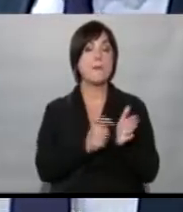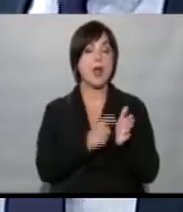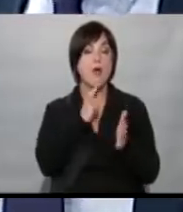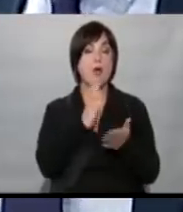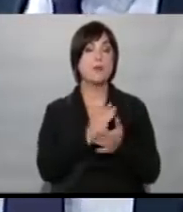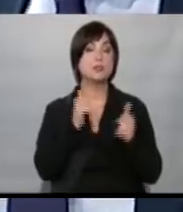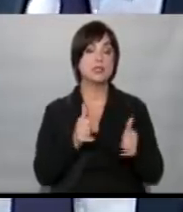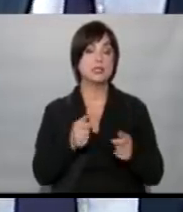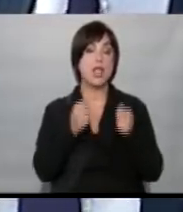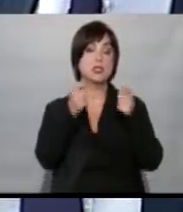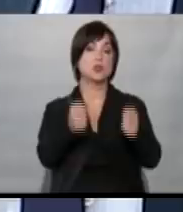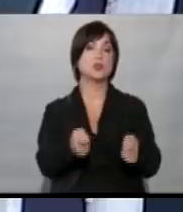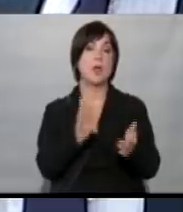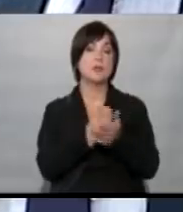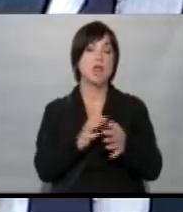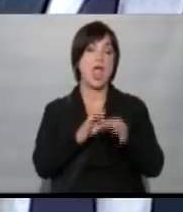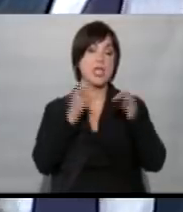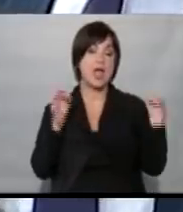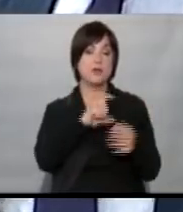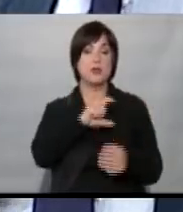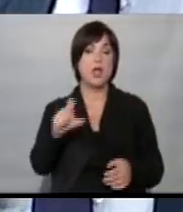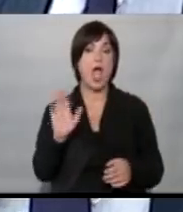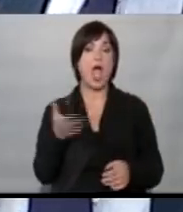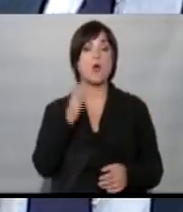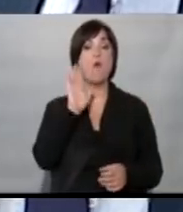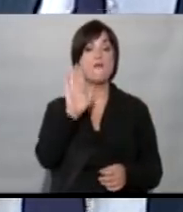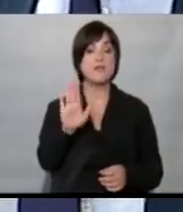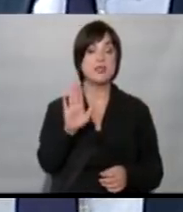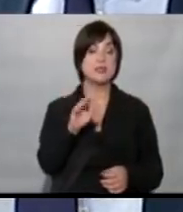беше денеска доставено, беше јавен обвинител. Ако вие